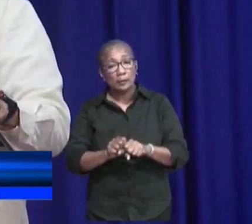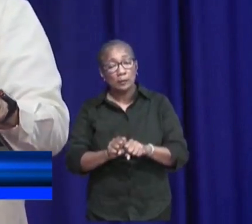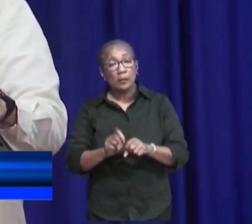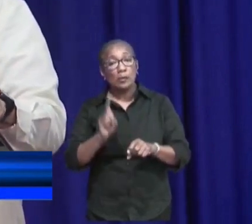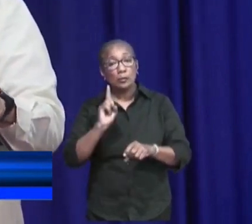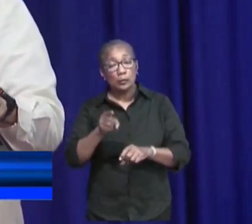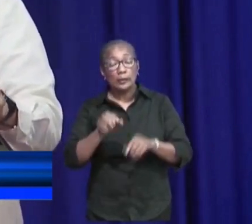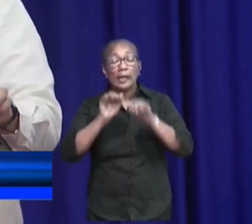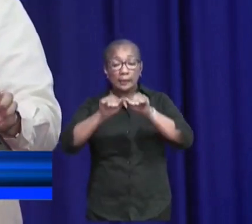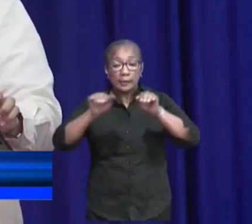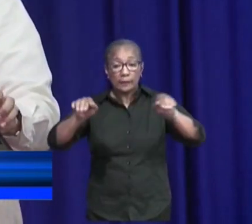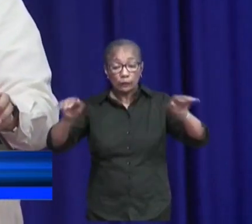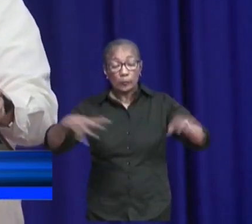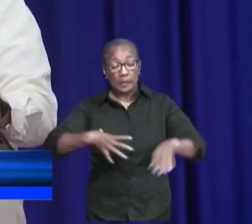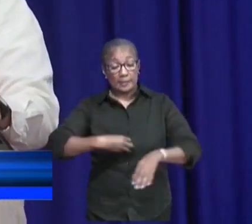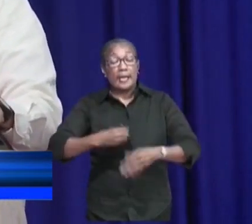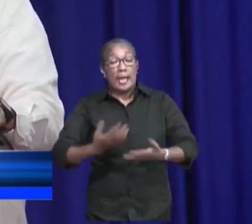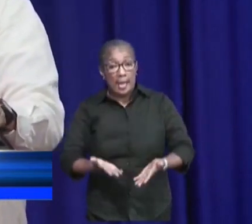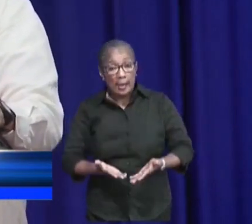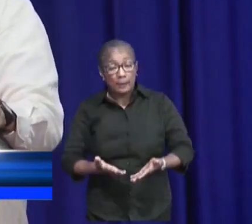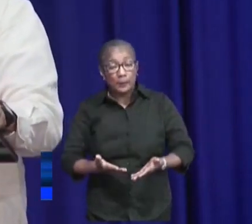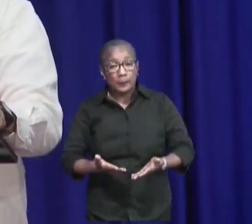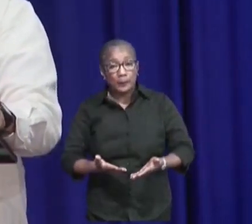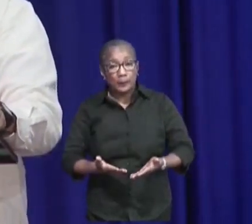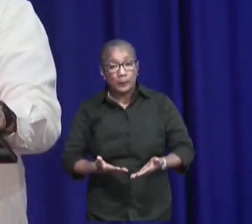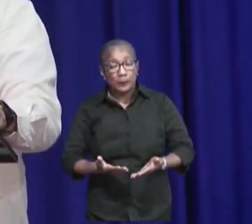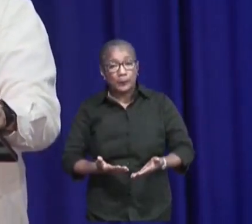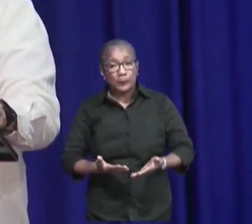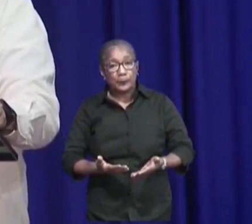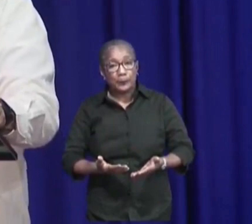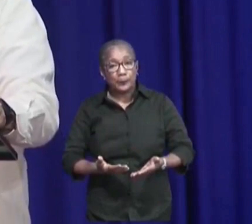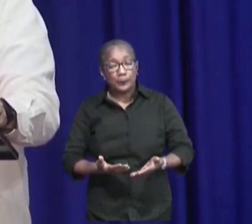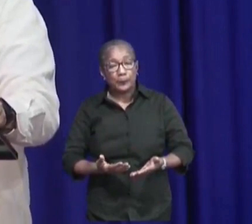Zodra de informatie beschikbaar is, wordt de